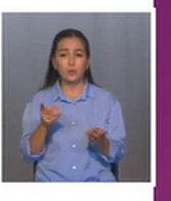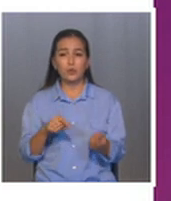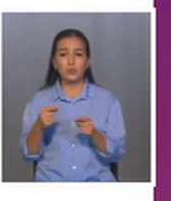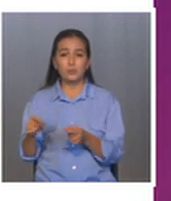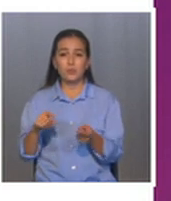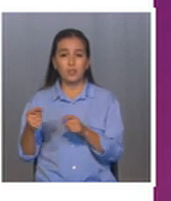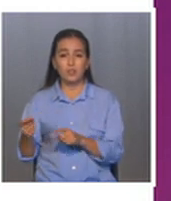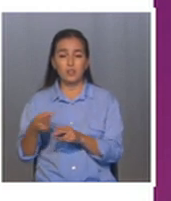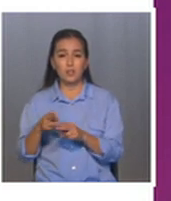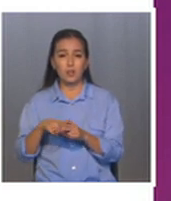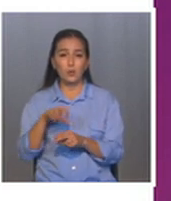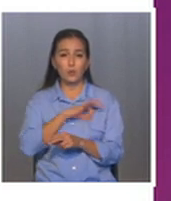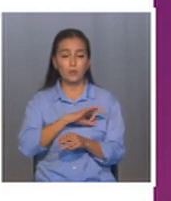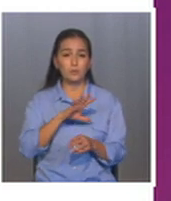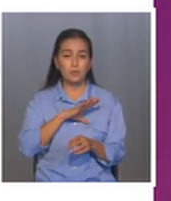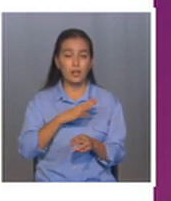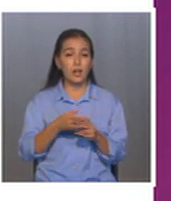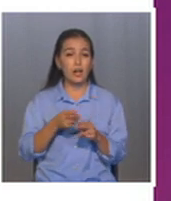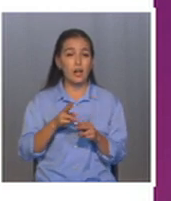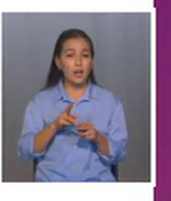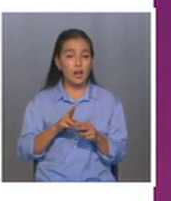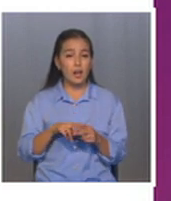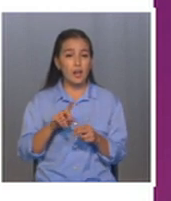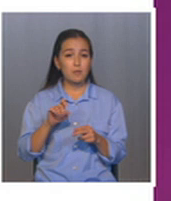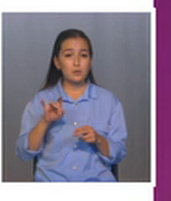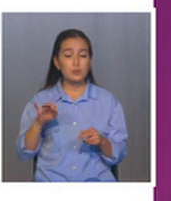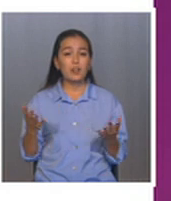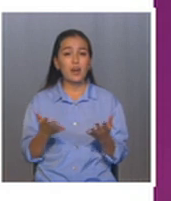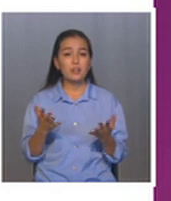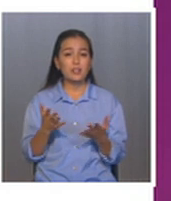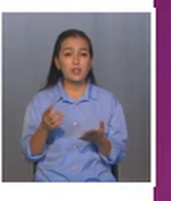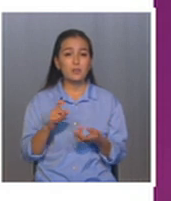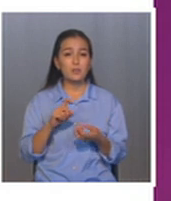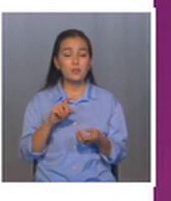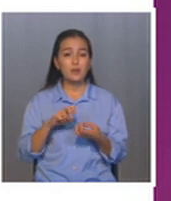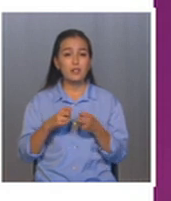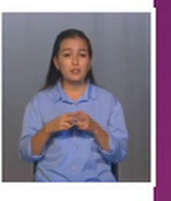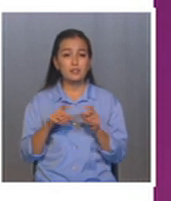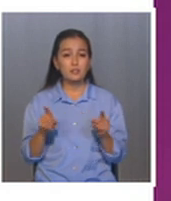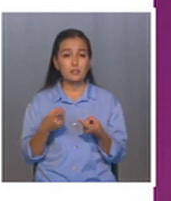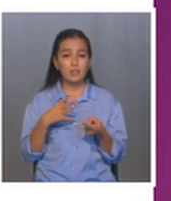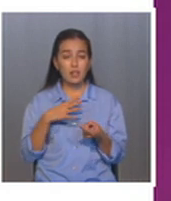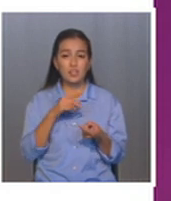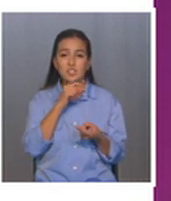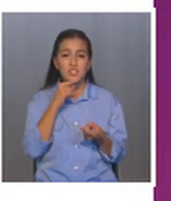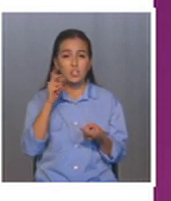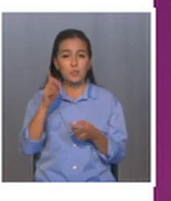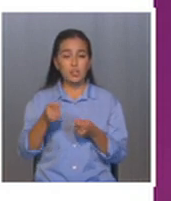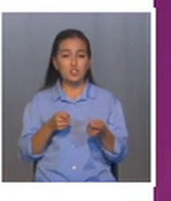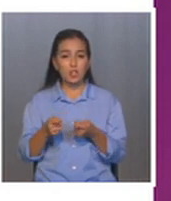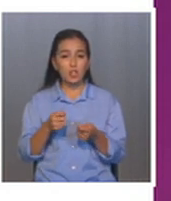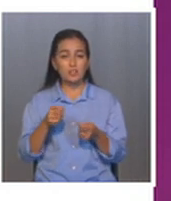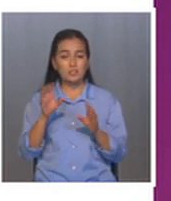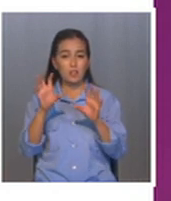қолданады. Берілген эпизодта қандай мәселе көтерілген сұрағы бойынша жауап, Ресей патшалығының үстемдік заңына көне